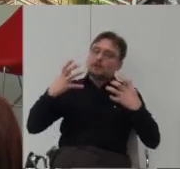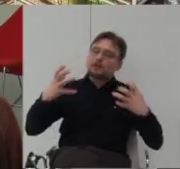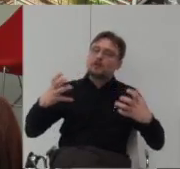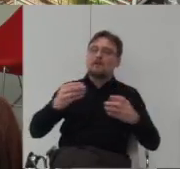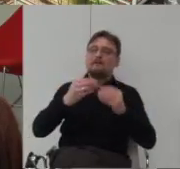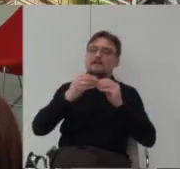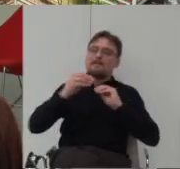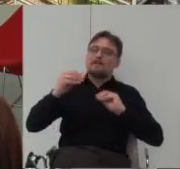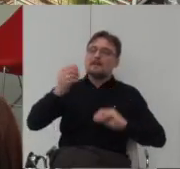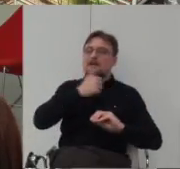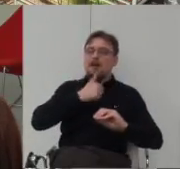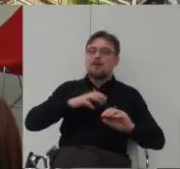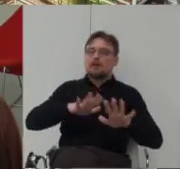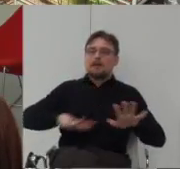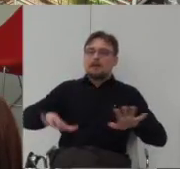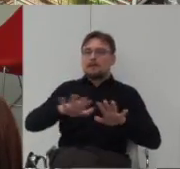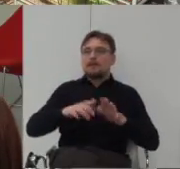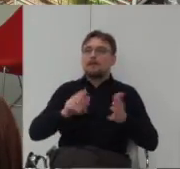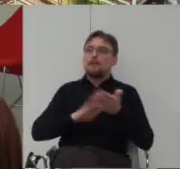To jest